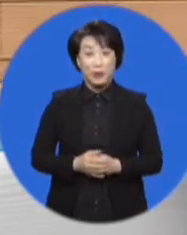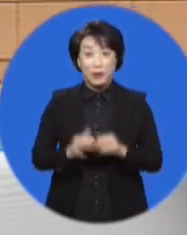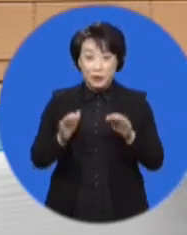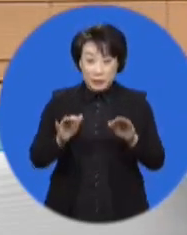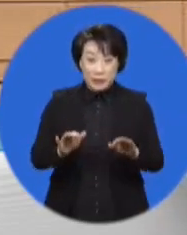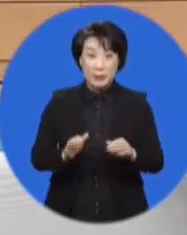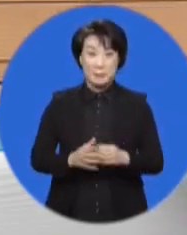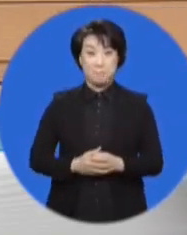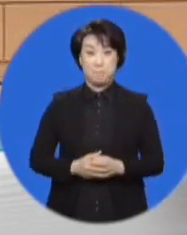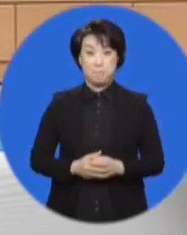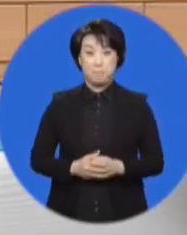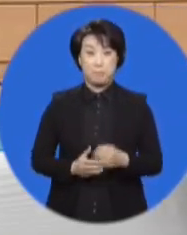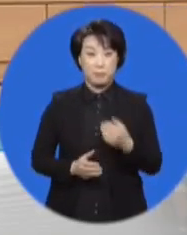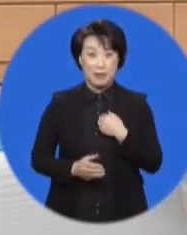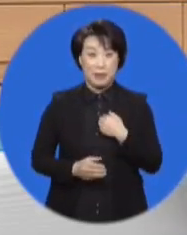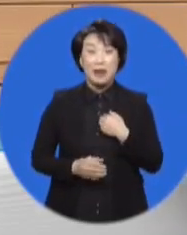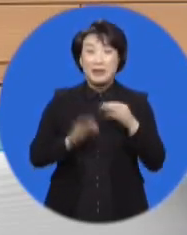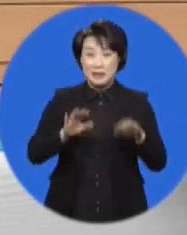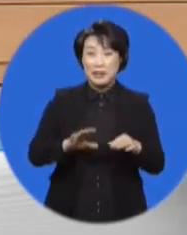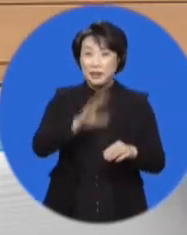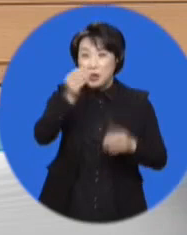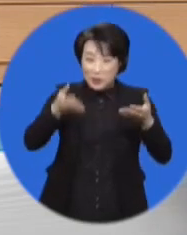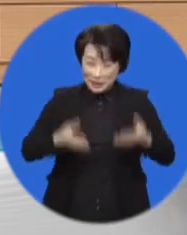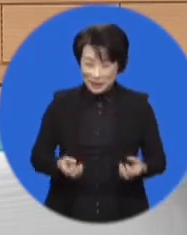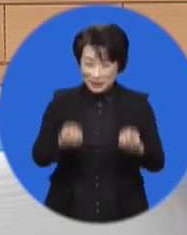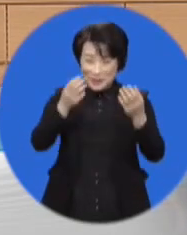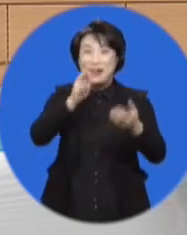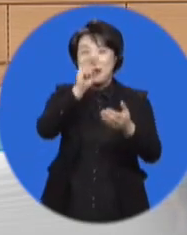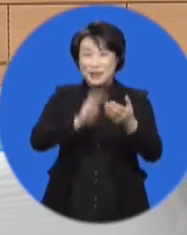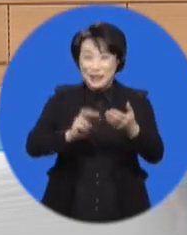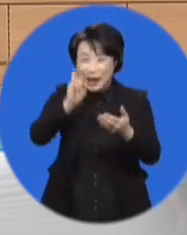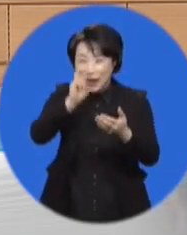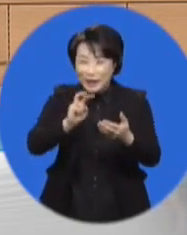예, 저는 지금 성탄절 찬양에 대해서